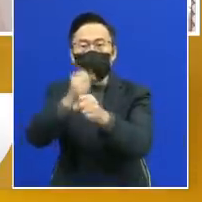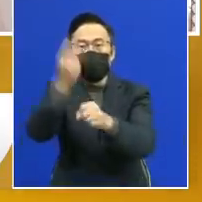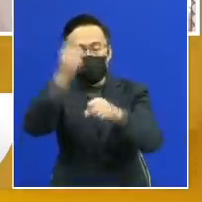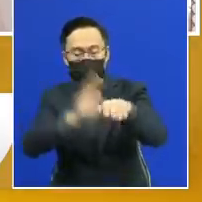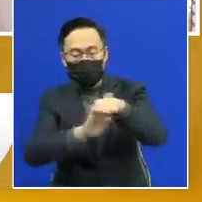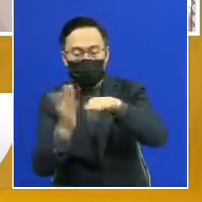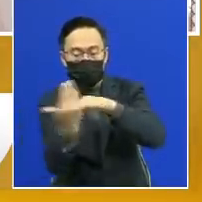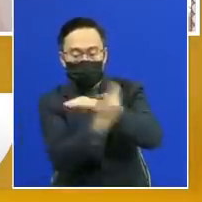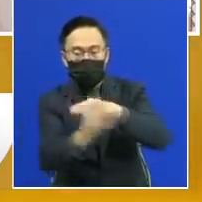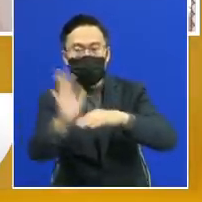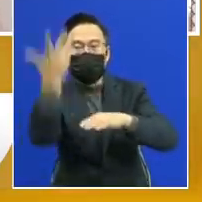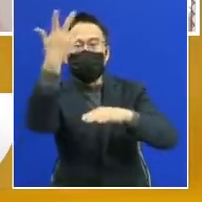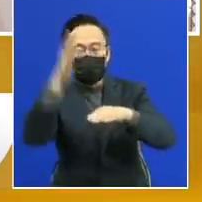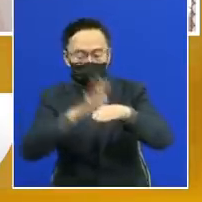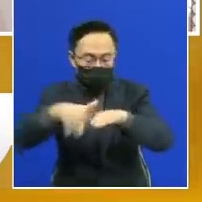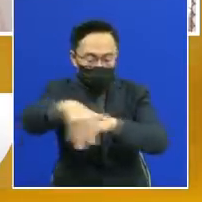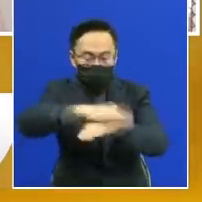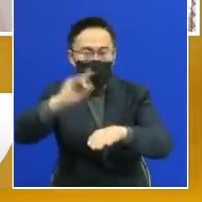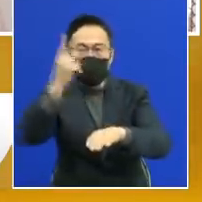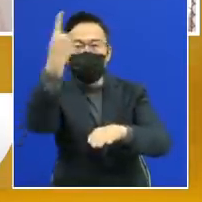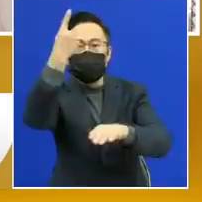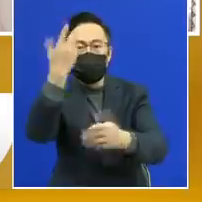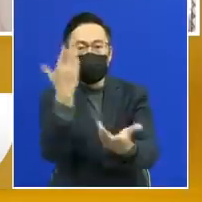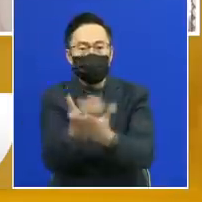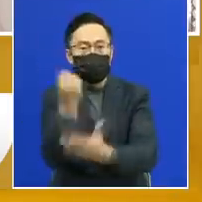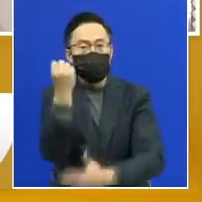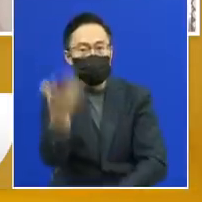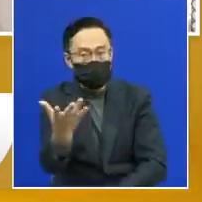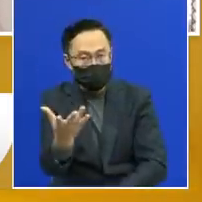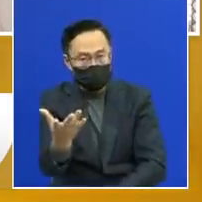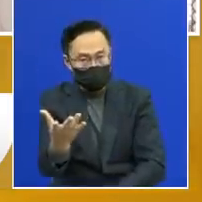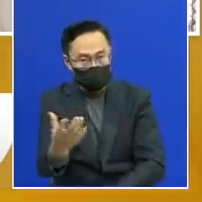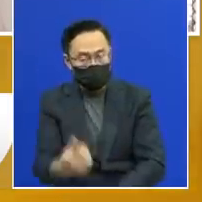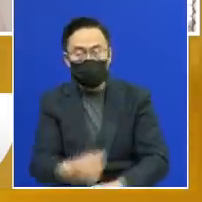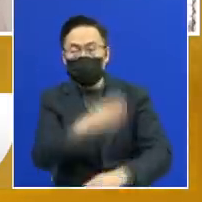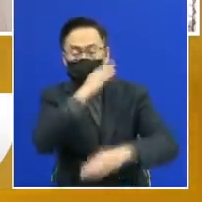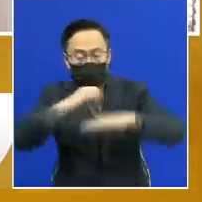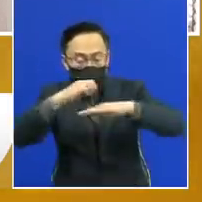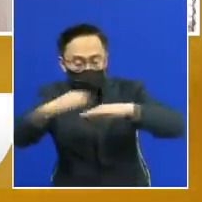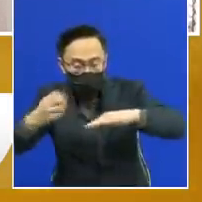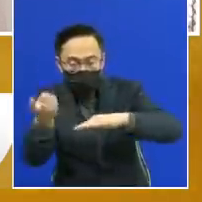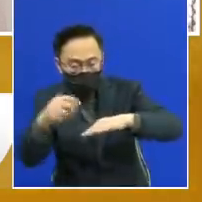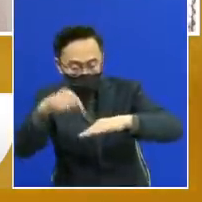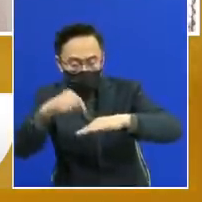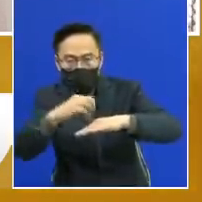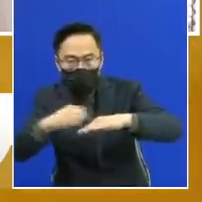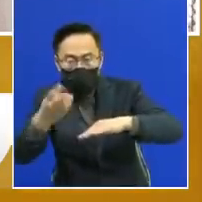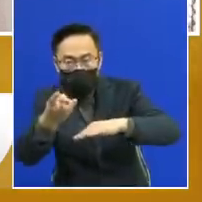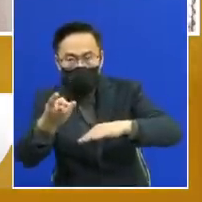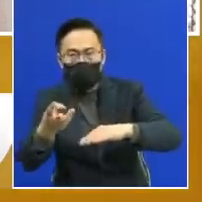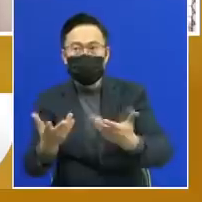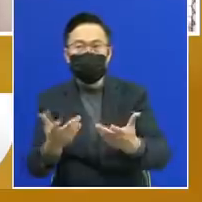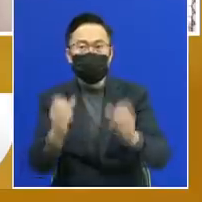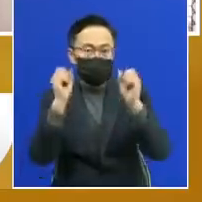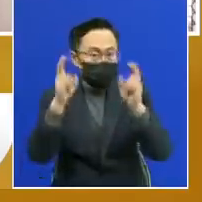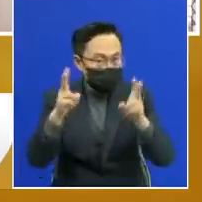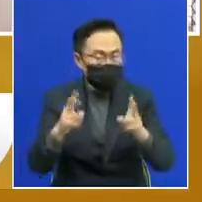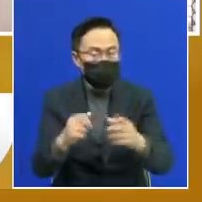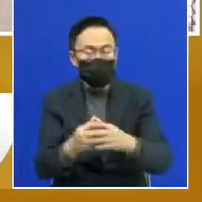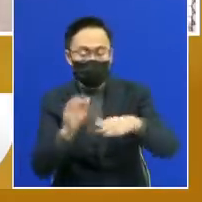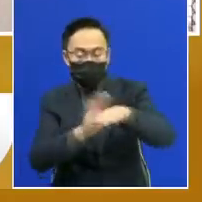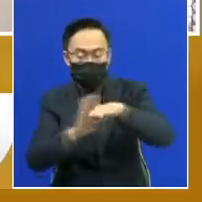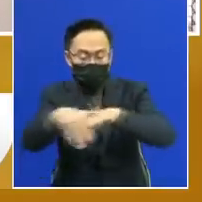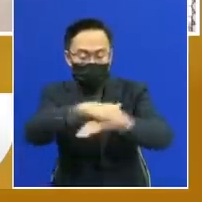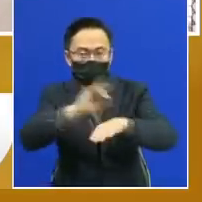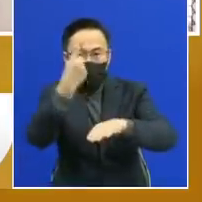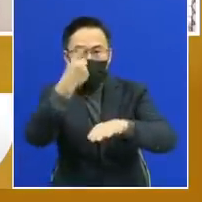คิดได้นะคะว่าเอ้ยคือเรารู้สึกว่าอยากจะไกล่เกลี่ยกับน้องเขาว่าขอลดสักครึ่งนึงได้ไหมอะไรอย่างเงี้ยค่ะ